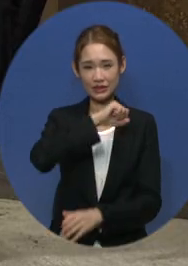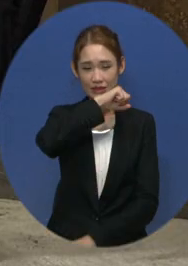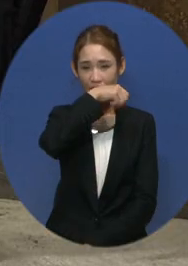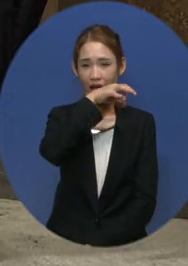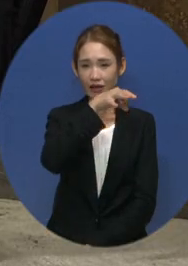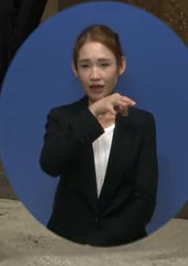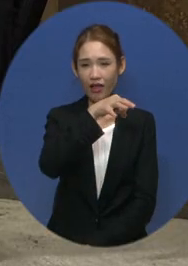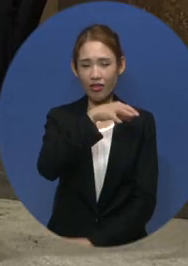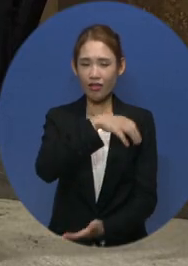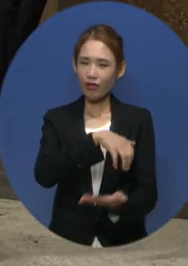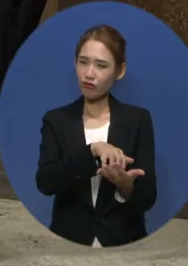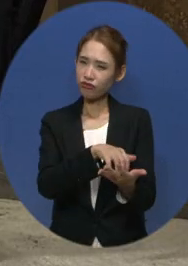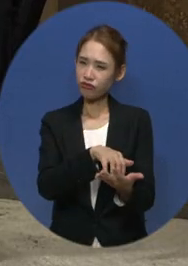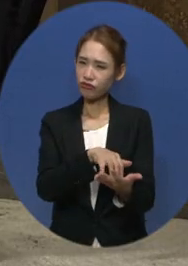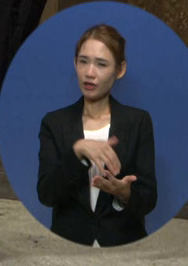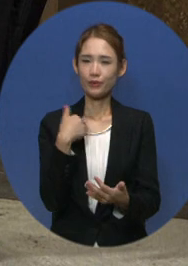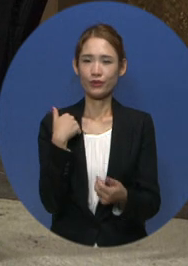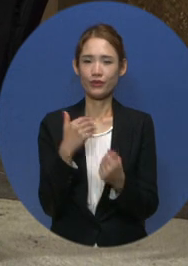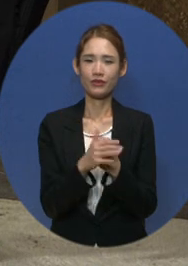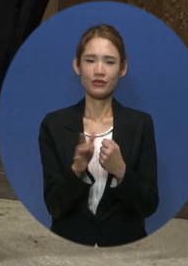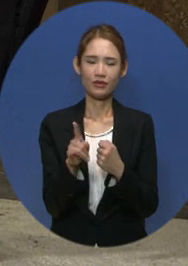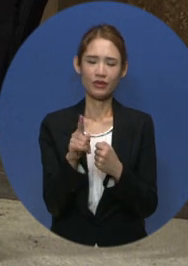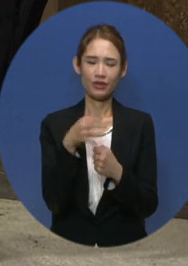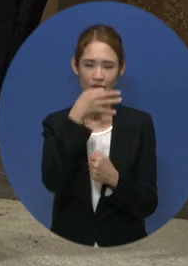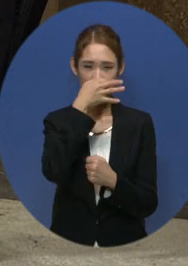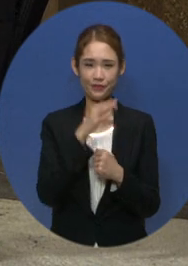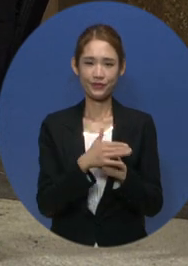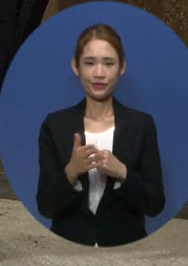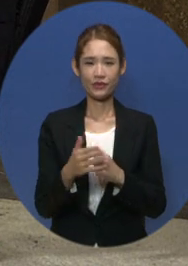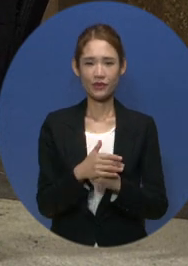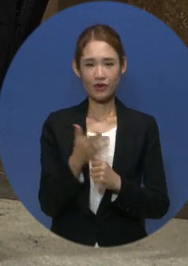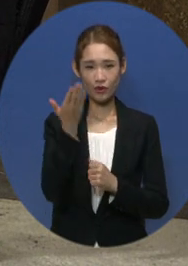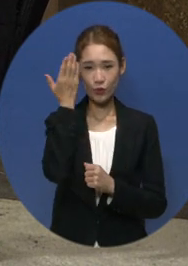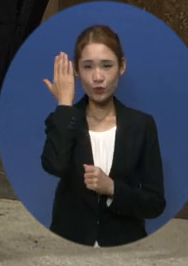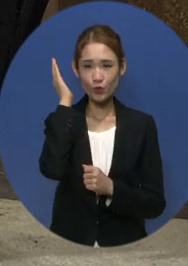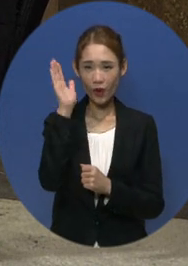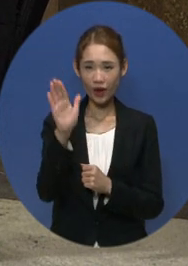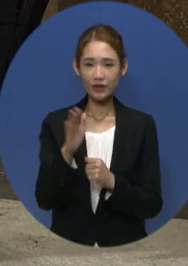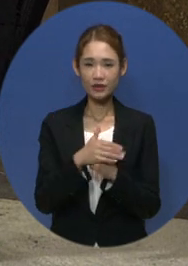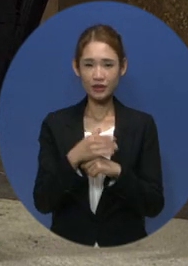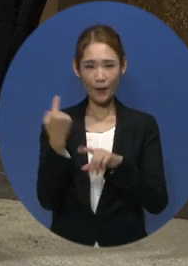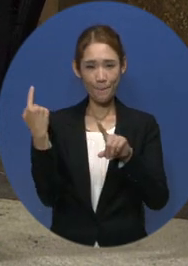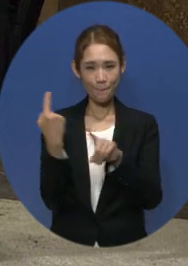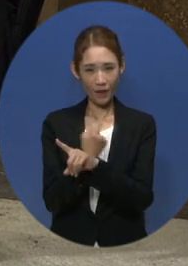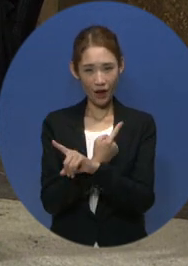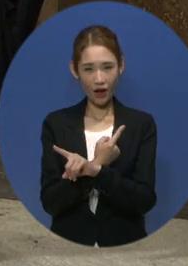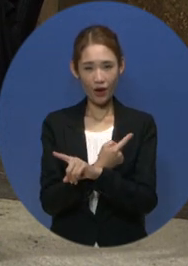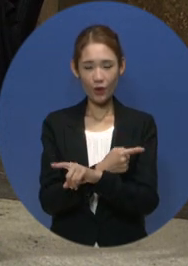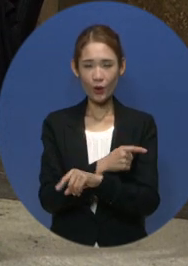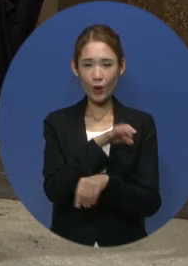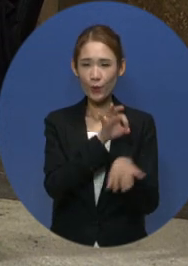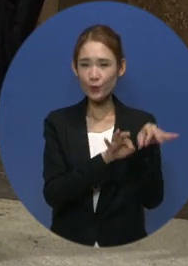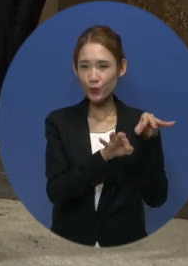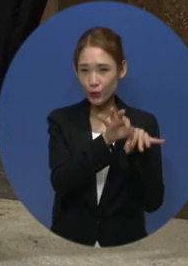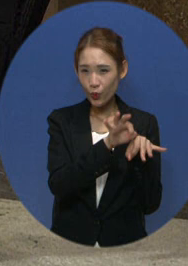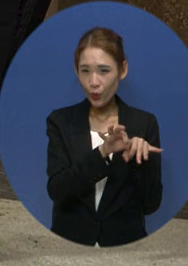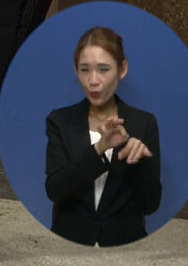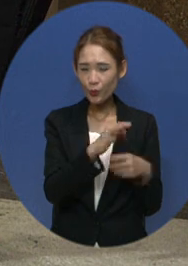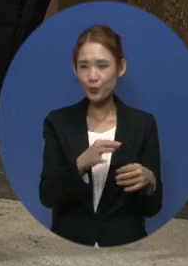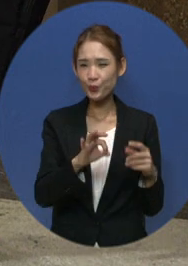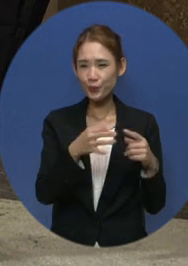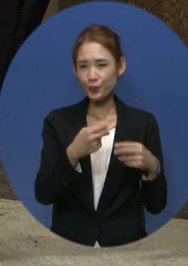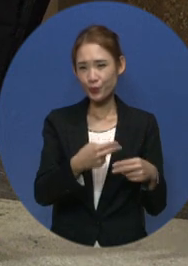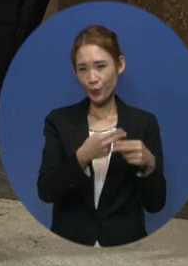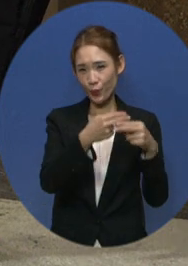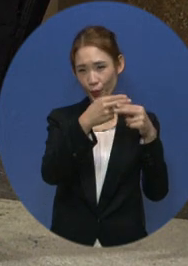그렇죠. 정도일지를 모르니까 예산이 없으니까 이게 예. 너무 힘들었어요. 그래서 최근에는 이제 전략을 바꿔가지고 네. 먼저 모금을 먼저 시작합니다. 아. 그리고 이제